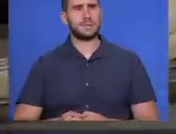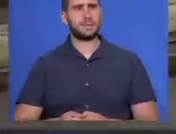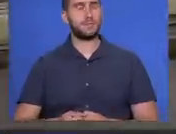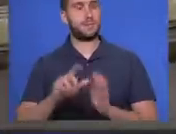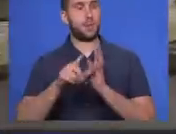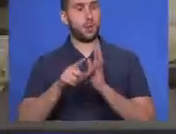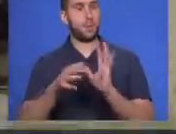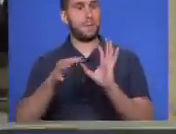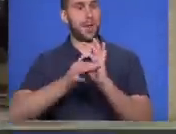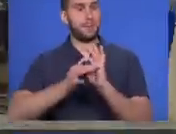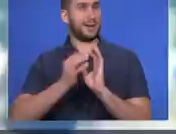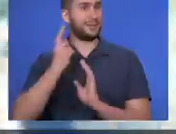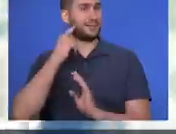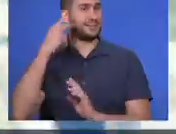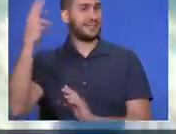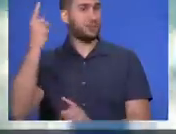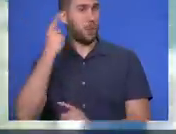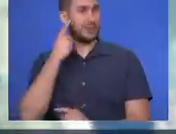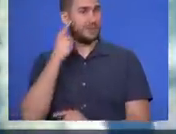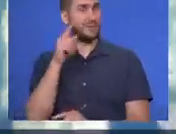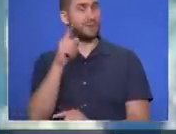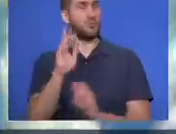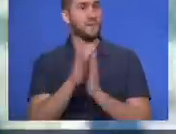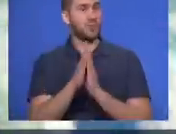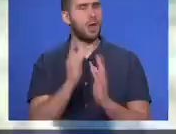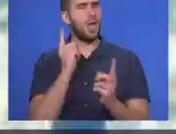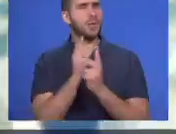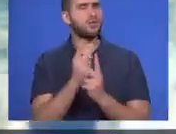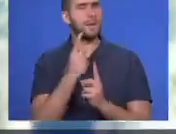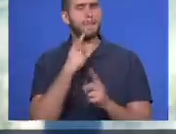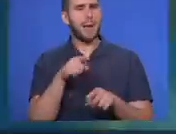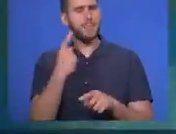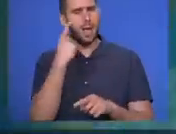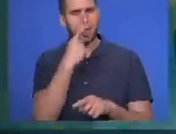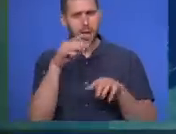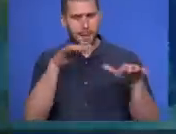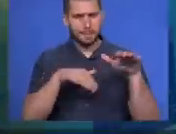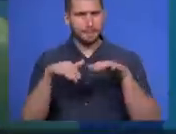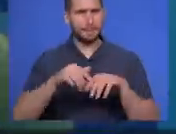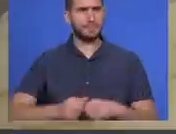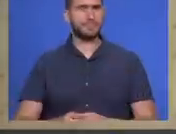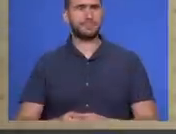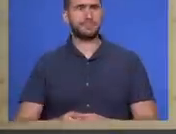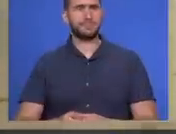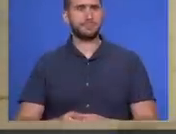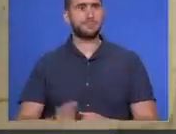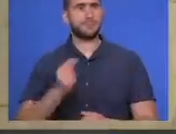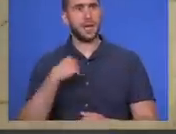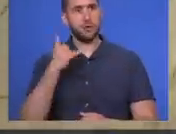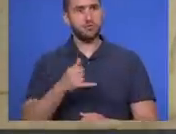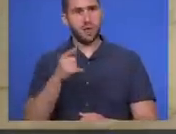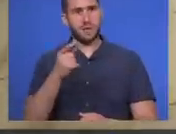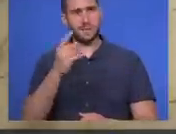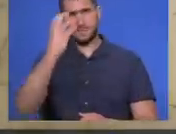טכנולוגיה שמחברת את הצלילים לאוזניים לזו שמבקשת להנגיש את המים לעיניים. זיו, אני שם לך עכשיו את